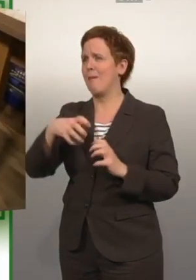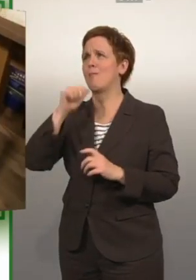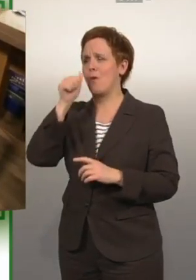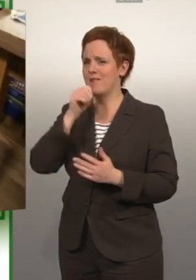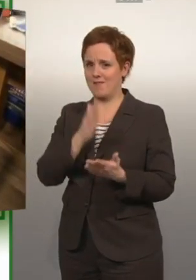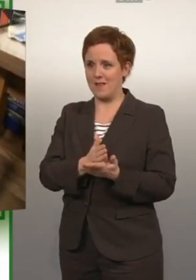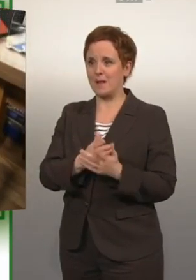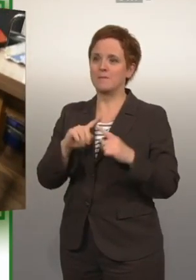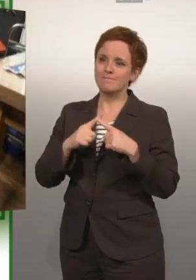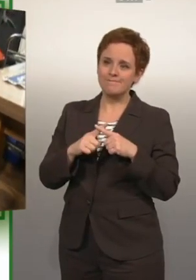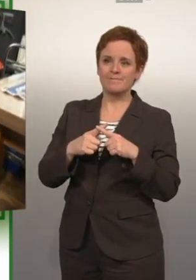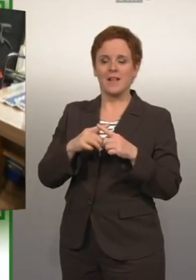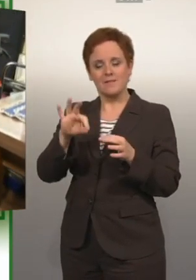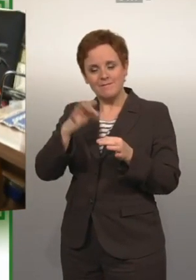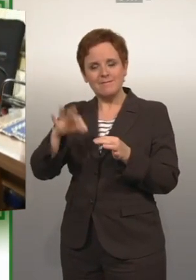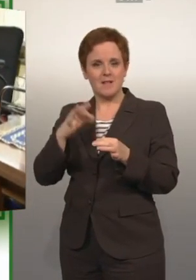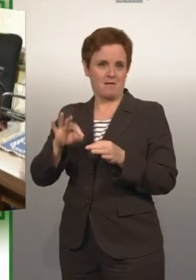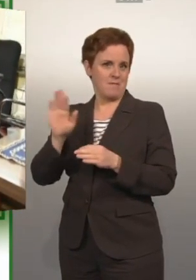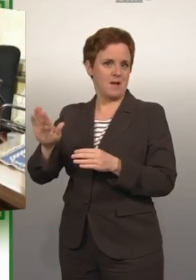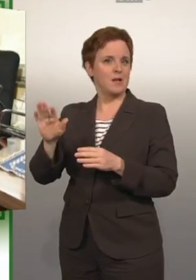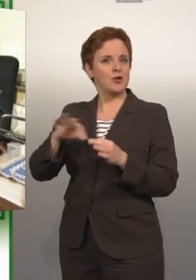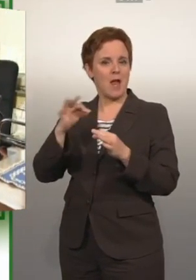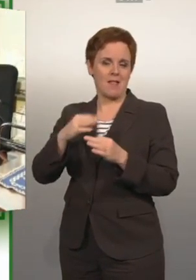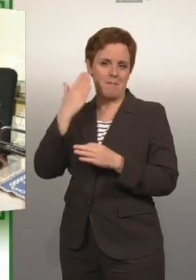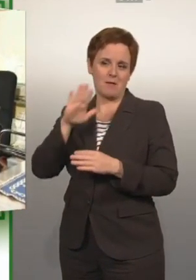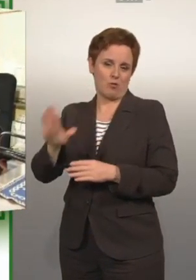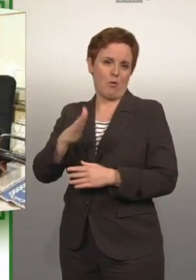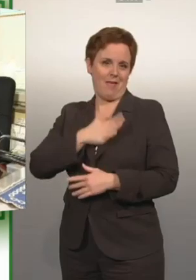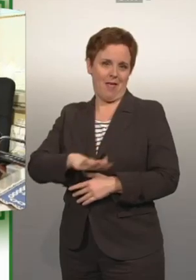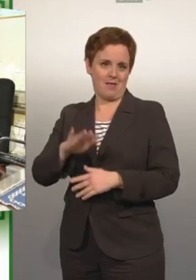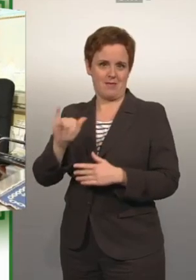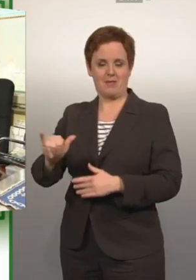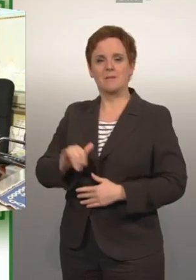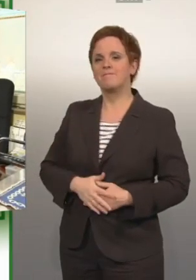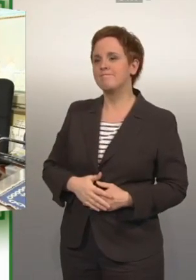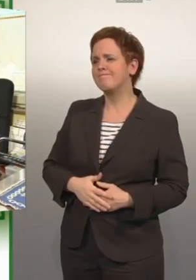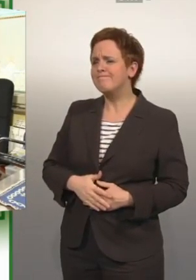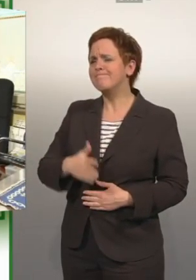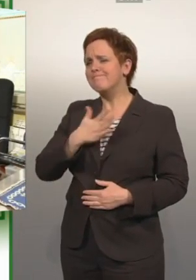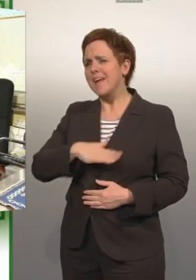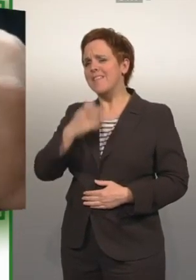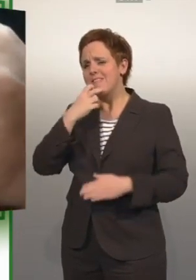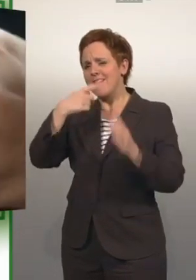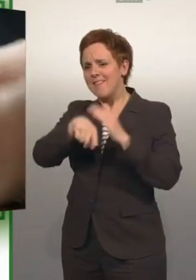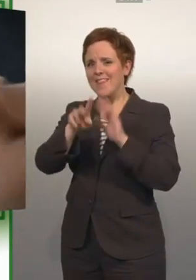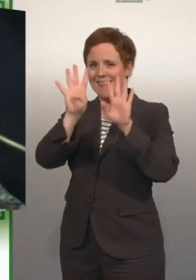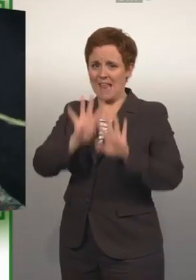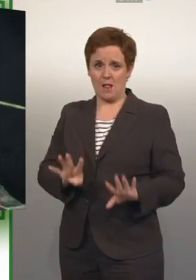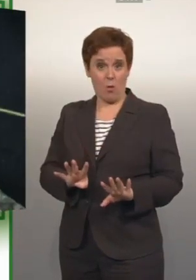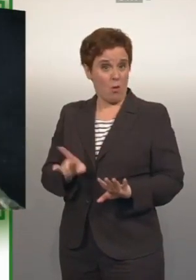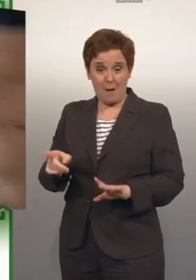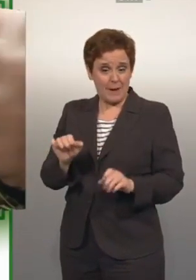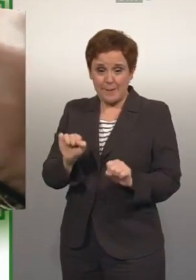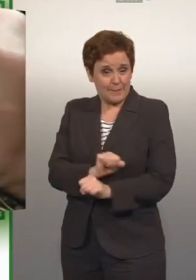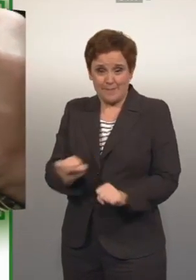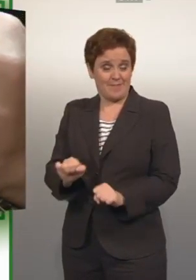Sticken, Stricken und Häkeln sind für die Schneidermeisterin seither beliebte Freizeitbeschäftigungen. Sie würde auch gerne ins Kino gehen, aber das kann